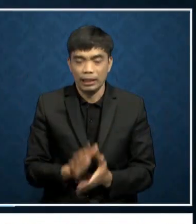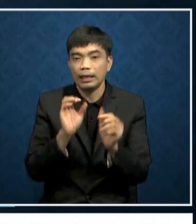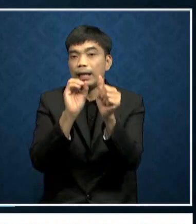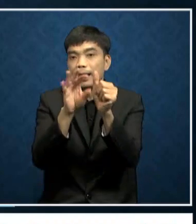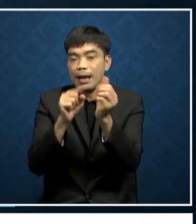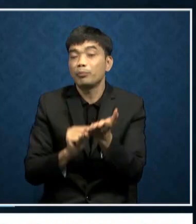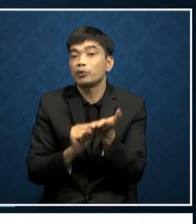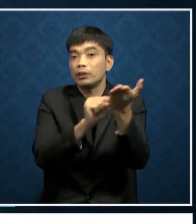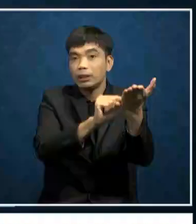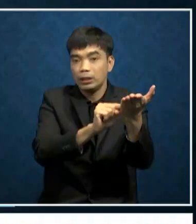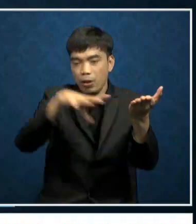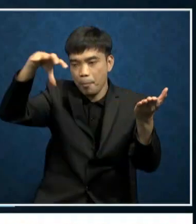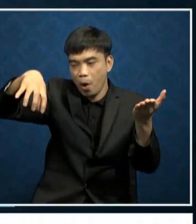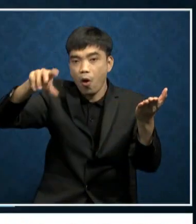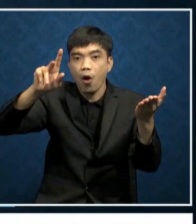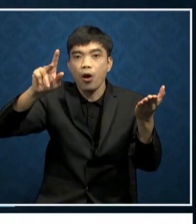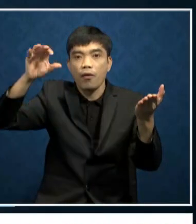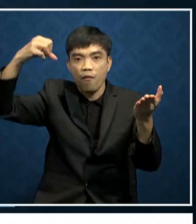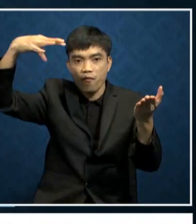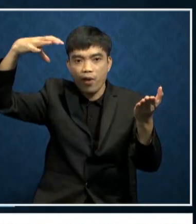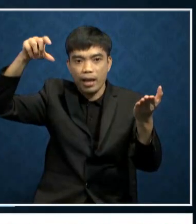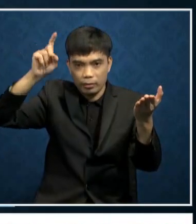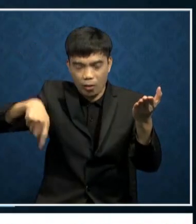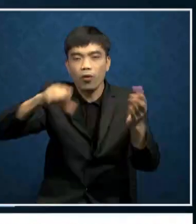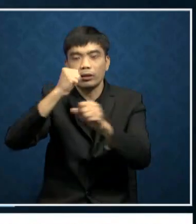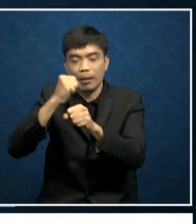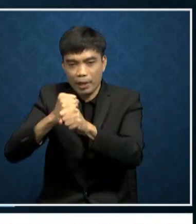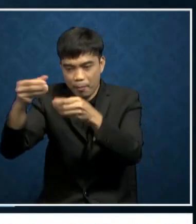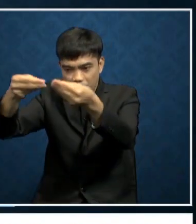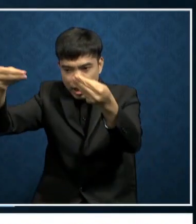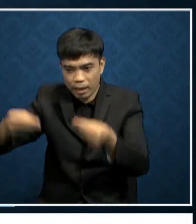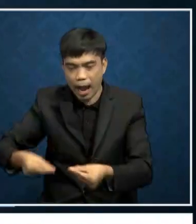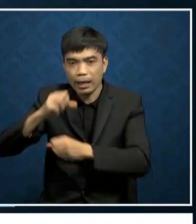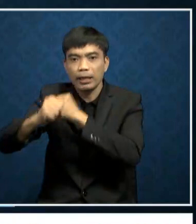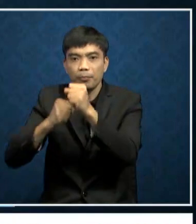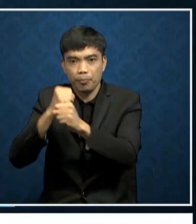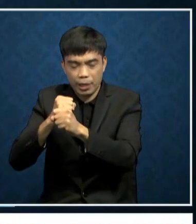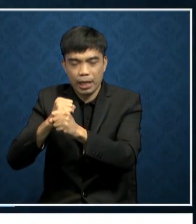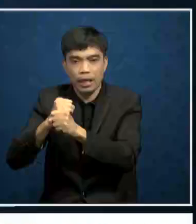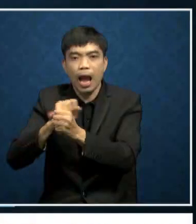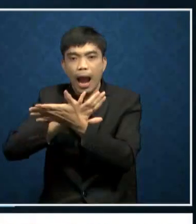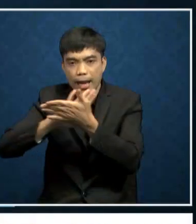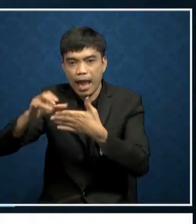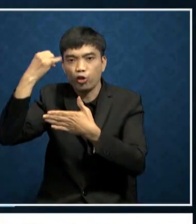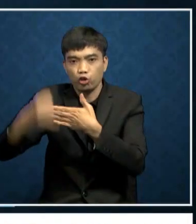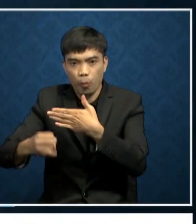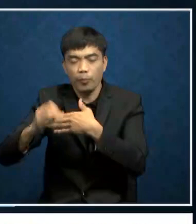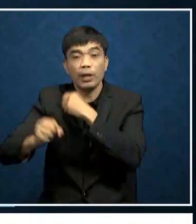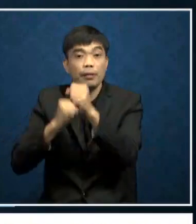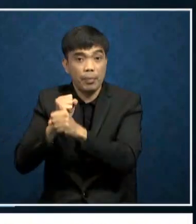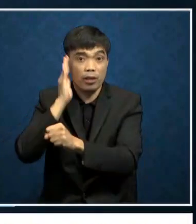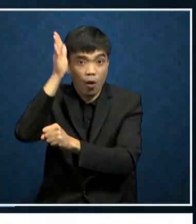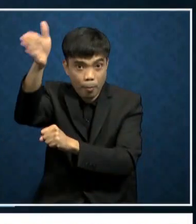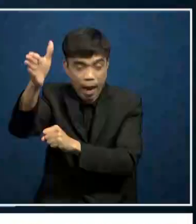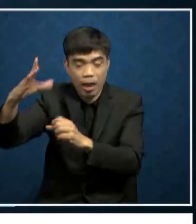แนะให้ทางกกพนะครับจัดทำรายงานประจำปีให้แล้วเสร็จภายในเดือนพฤษภาคมของปีถัดไปเพื่อให้สามารถนำ